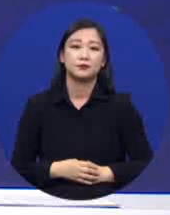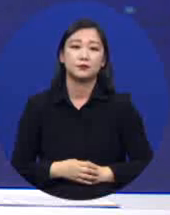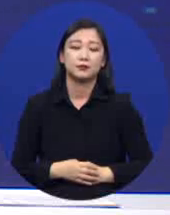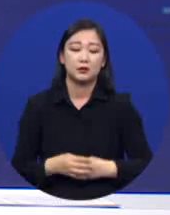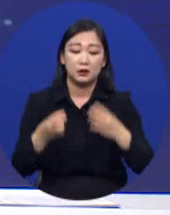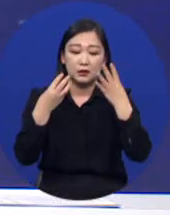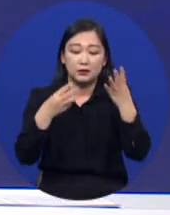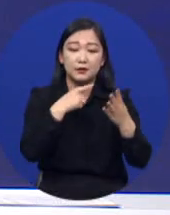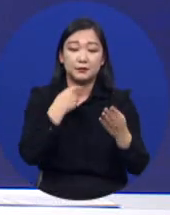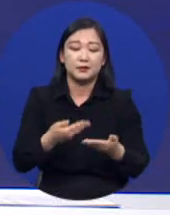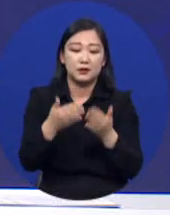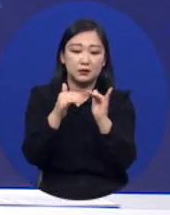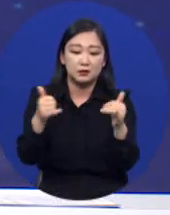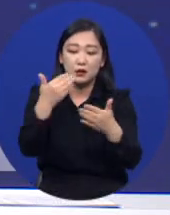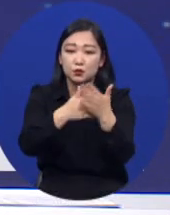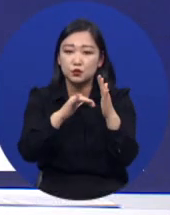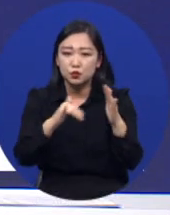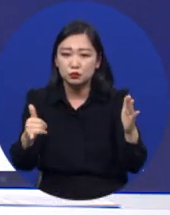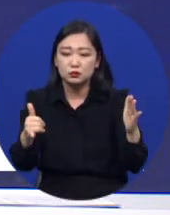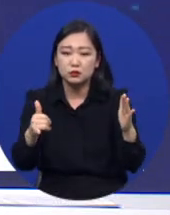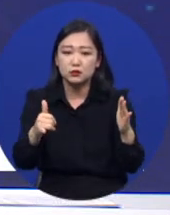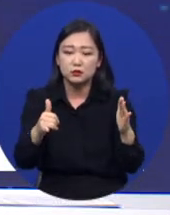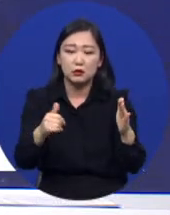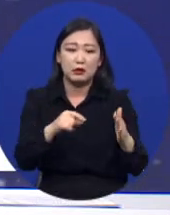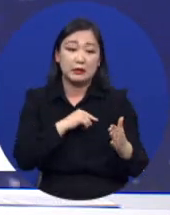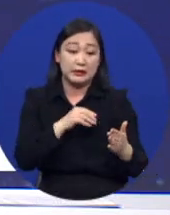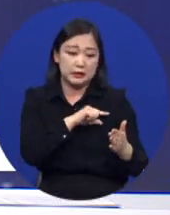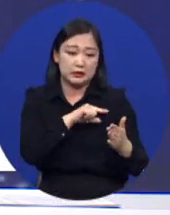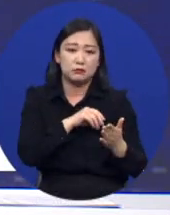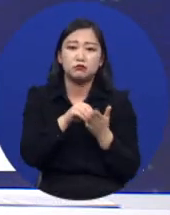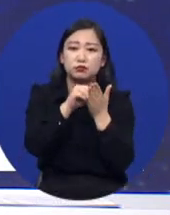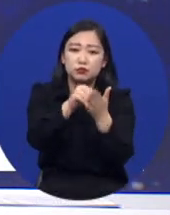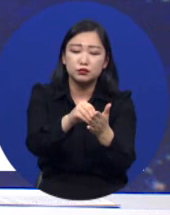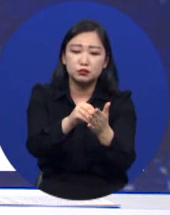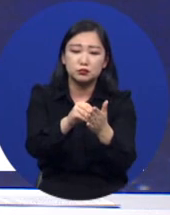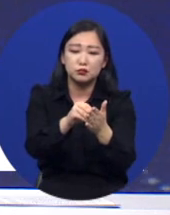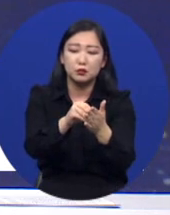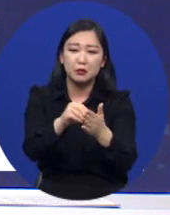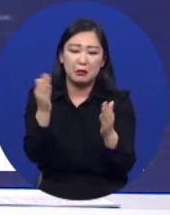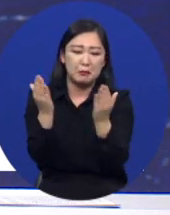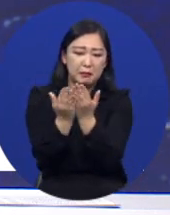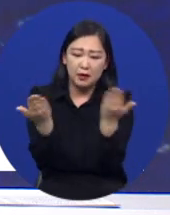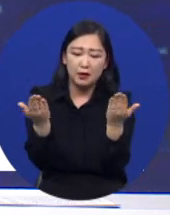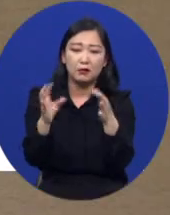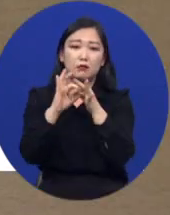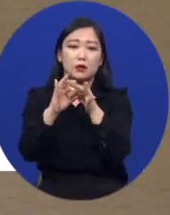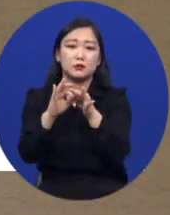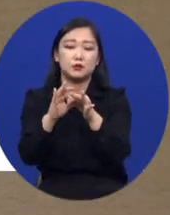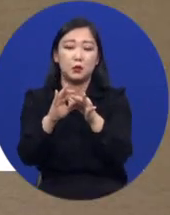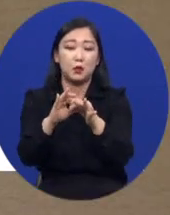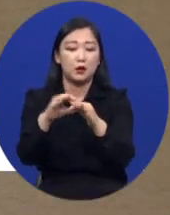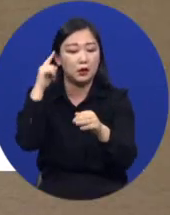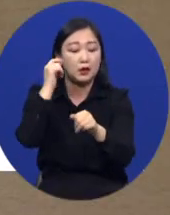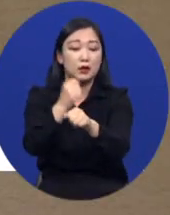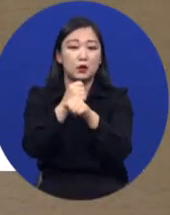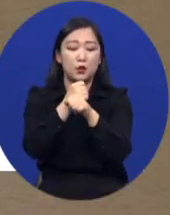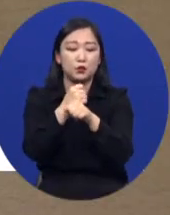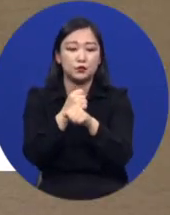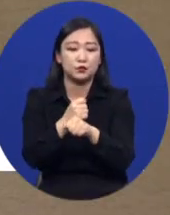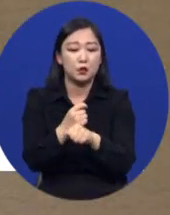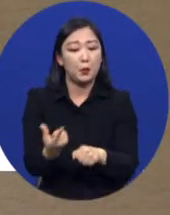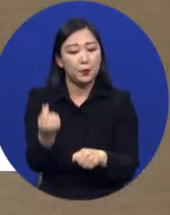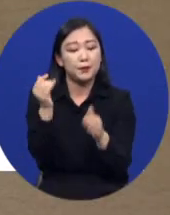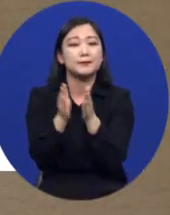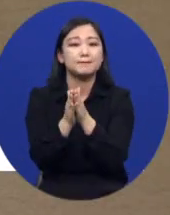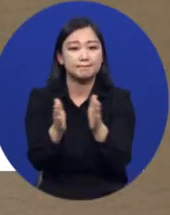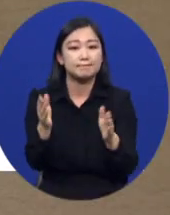4 3 희생자와 유족들의 후 적과 일치하지 않는 가족 관계를 바로잡기 위한 연구용역 2 조만간 시작될 것으로